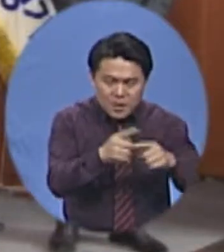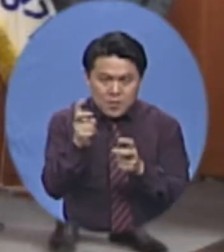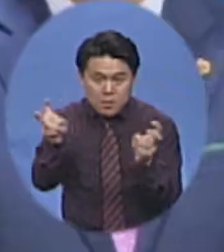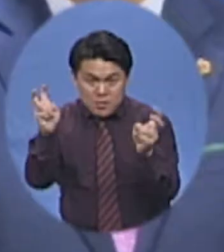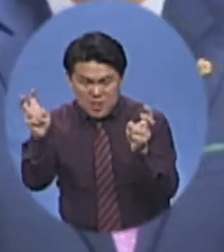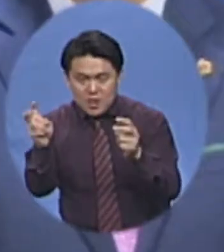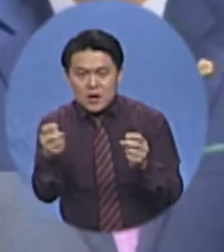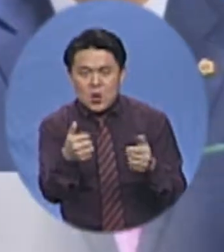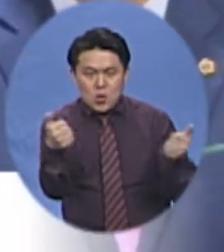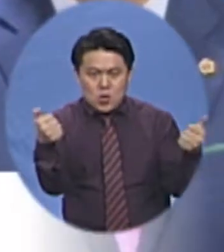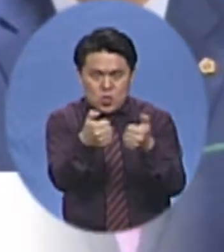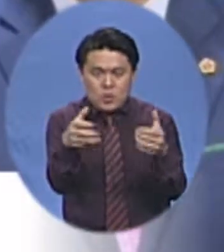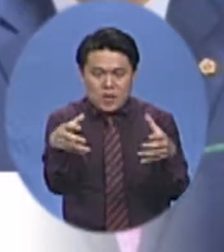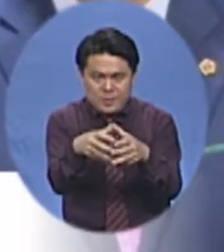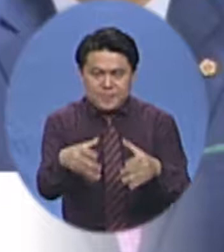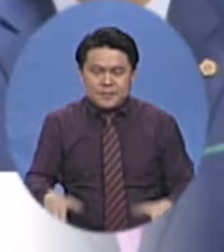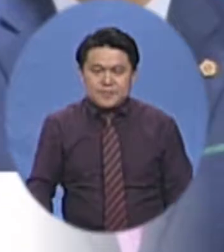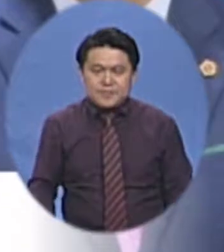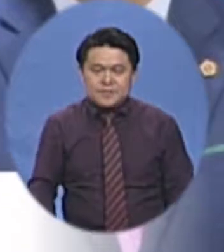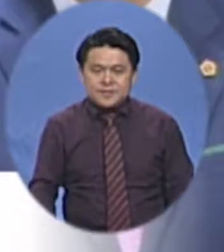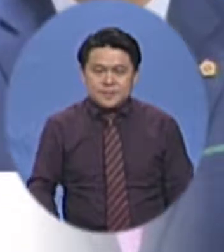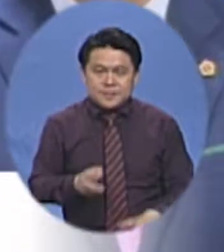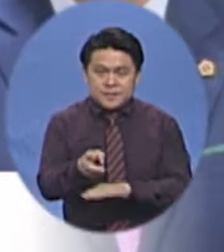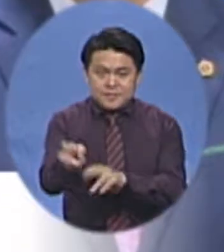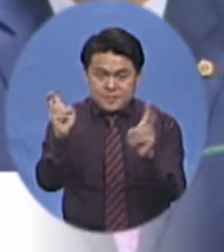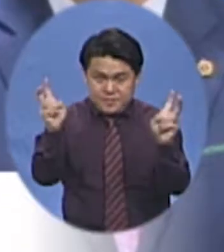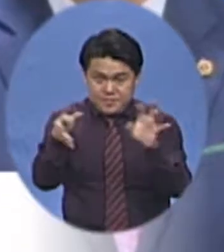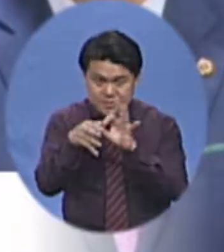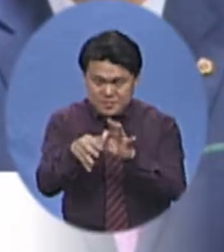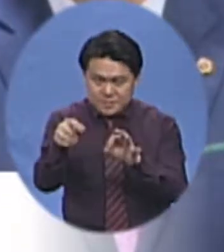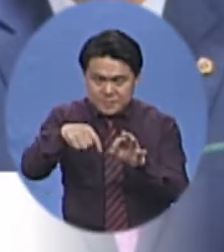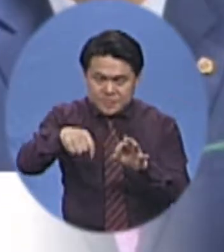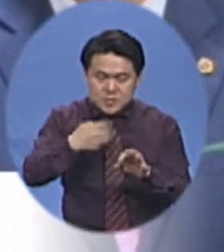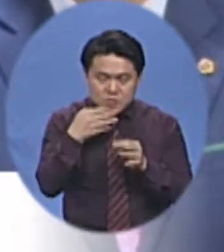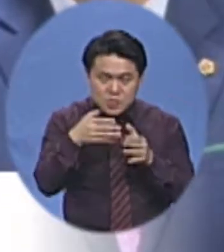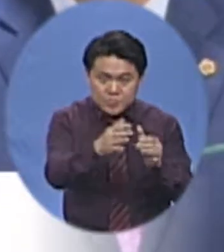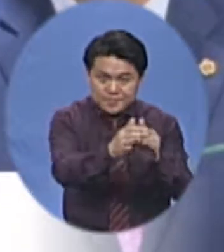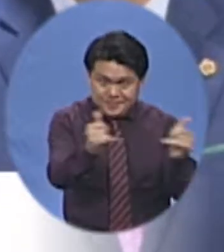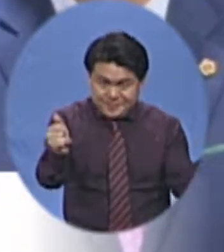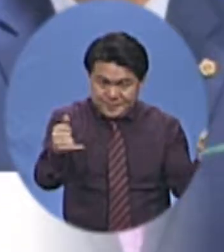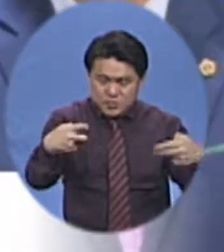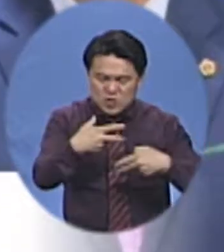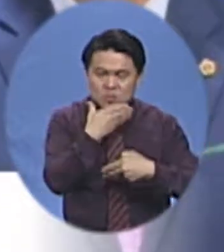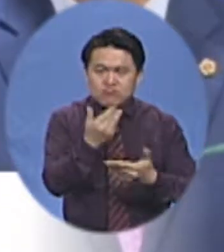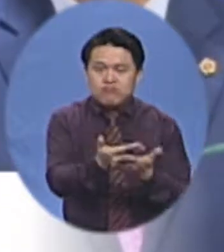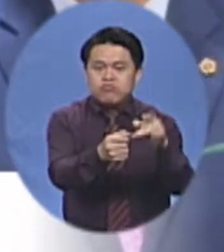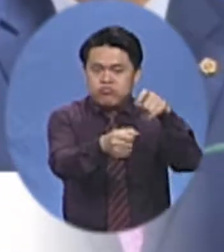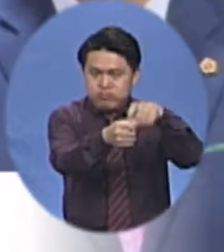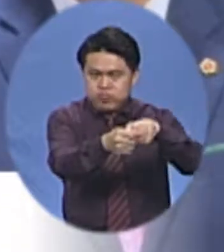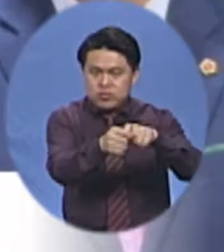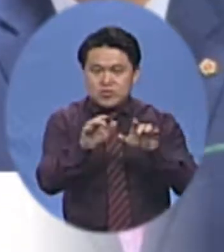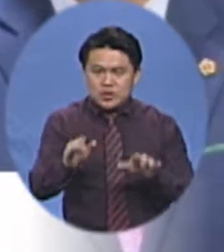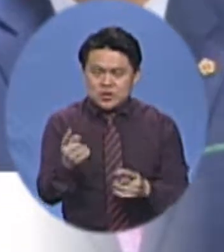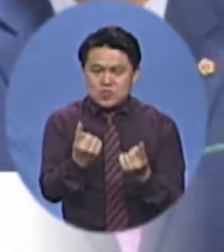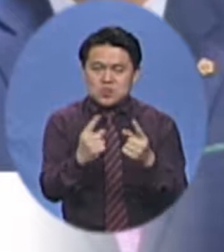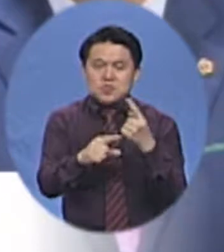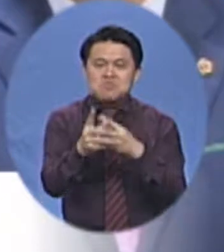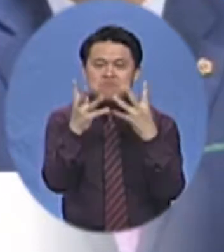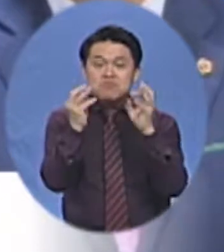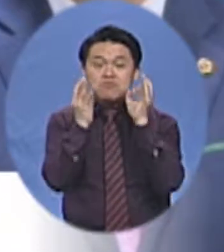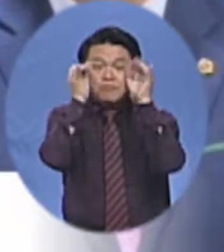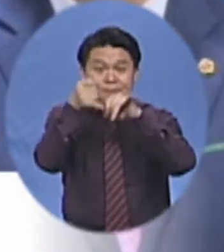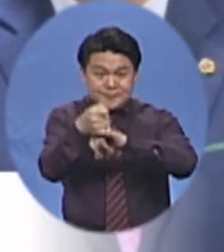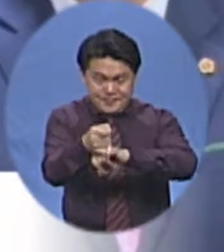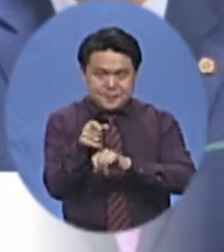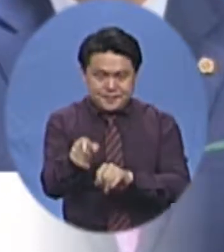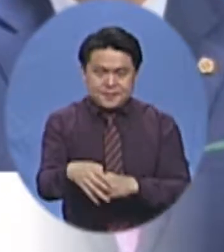했습니다. 앞으로 저희 버스업계에서도 경기도민의 교통복지 향상을 위해